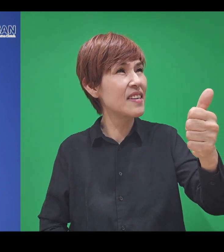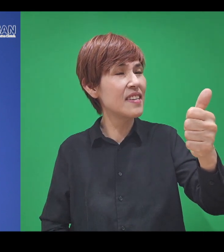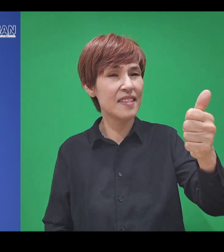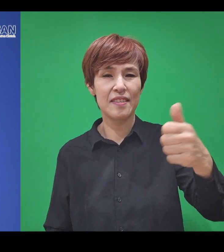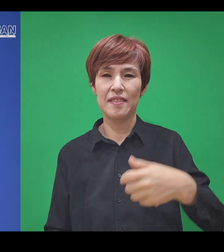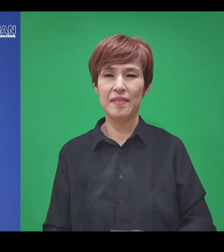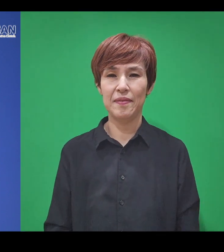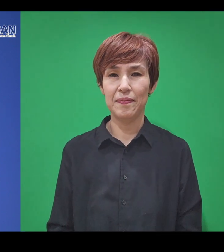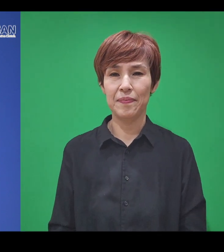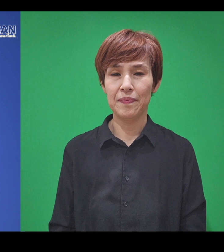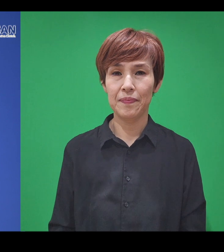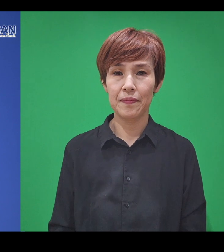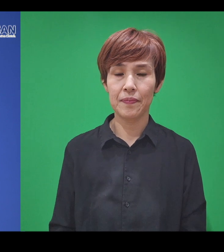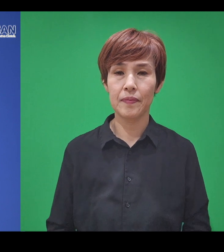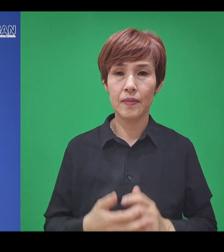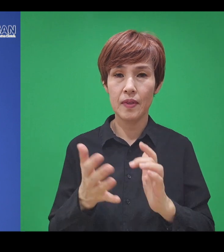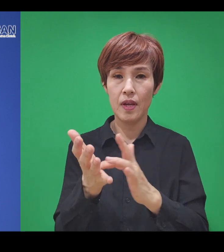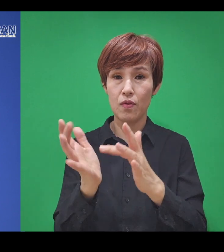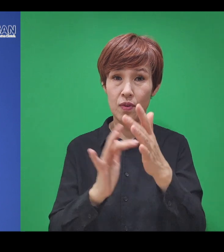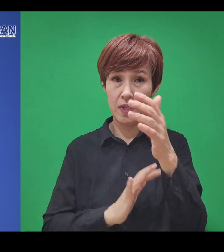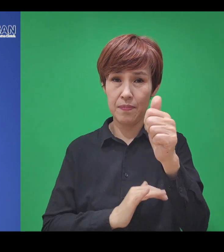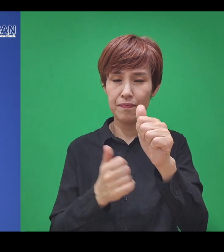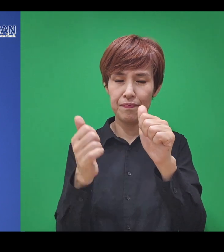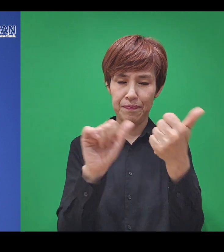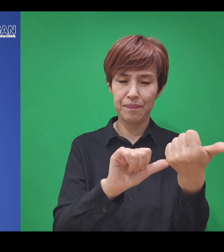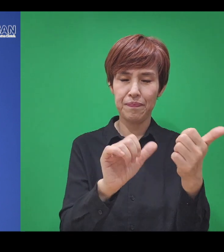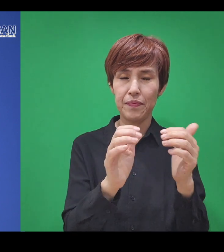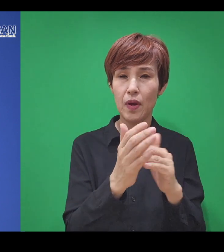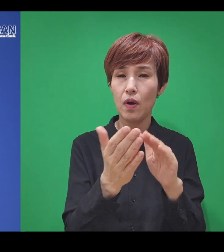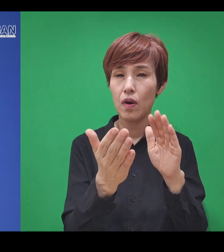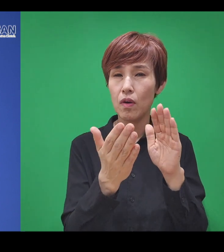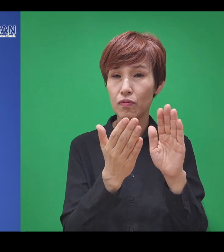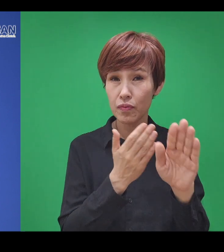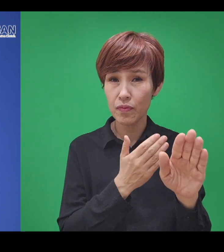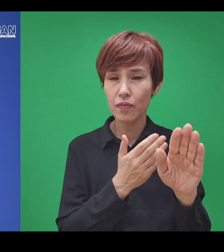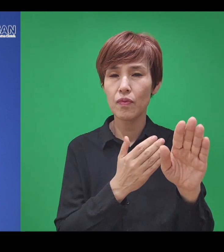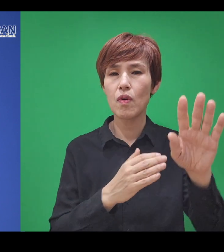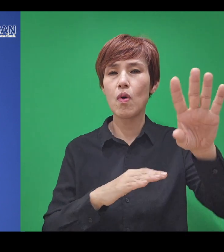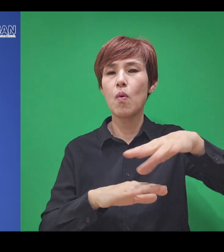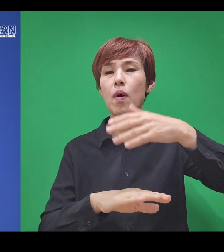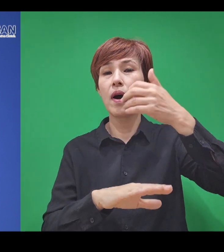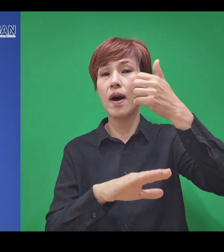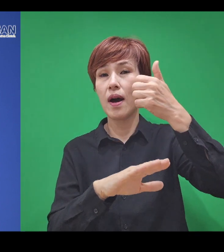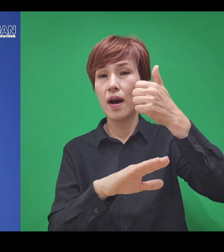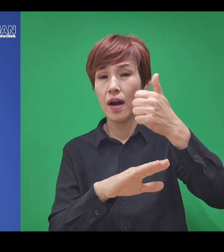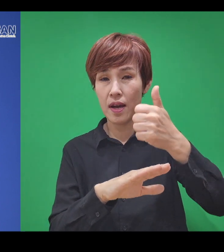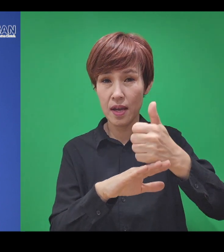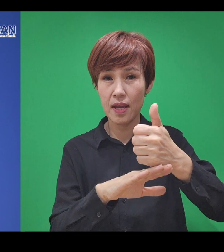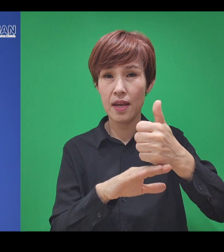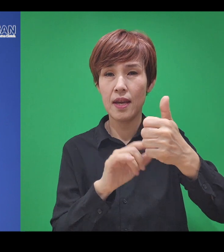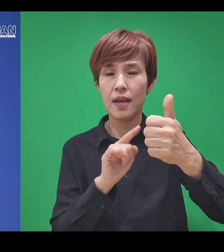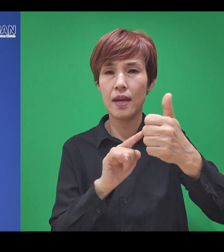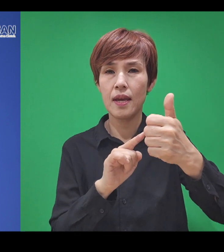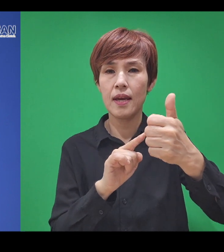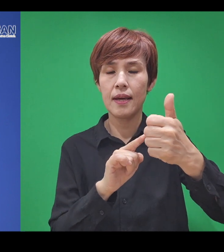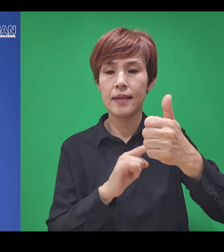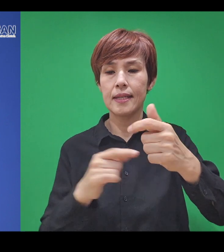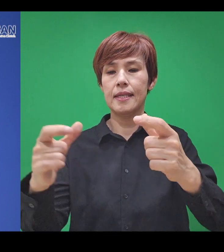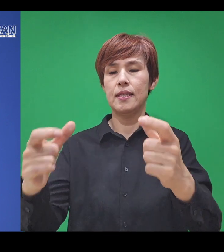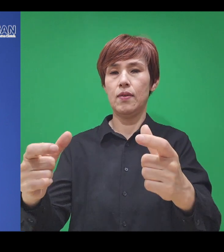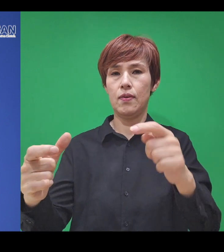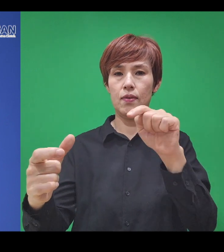기록에 따르면 예수님이 돌아가시고 얼마 후에 황제의 일정상 이 수리아 지역,